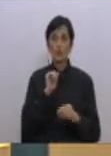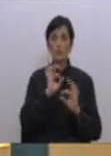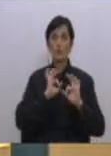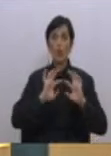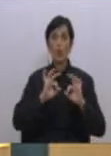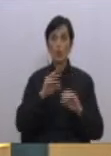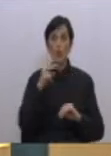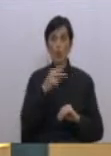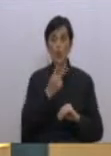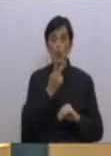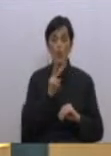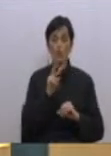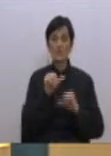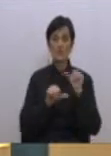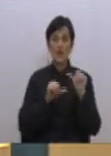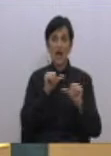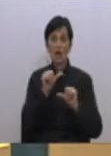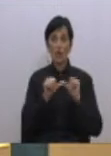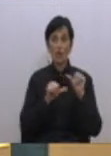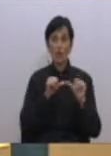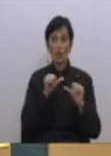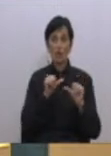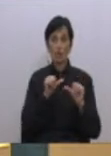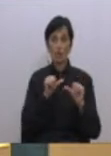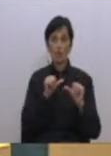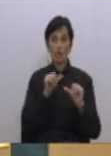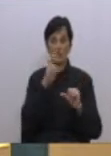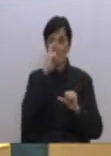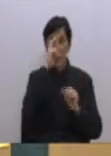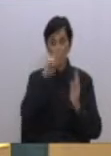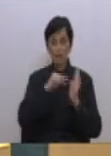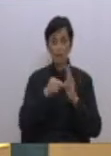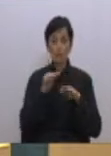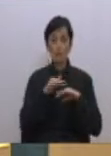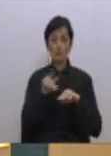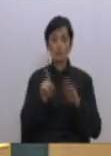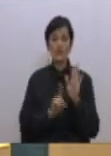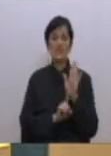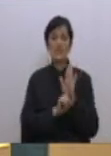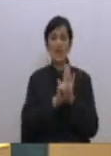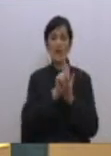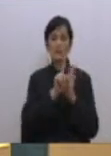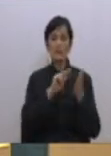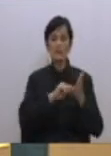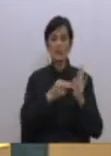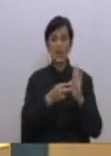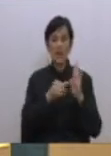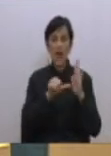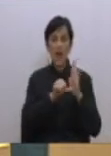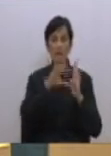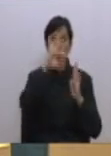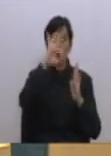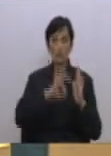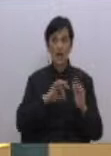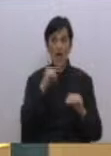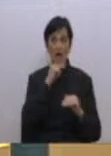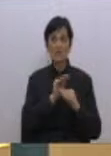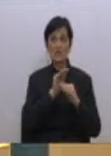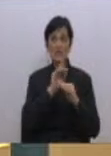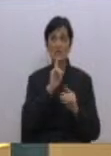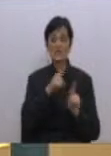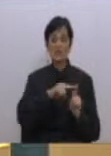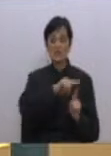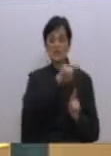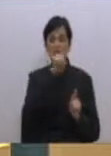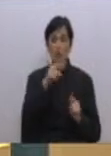მოგეხსენებათ 2022 წლის სახელმწიფო ბიუჯეტი თავდაპირველად დაიგეგმა 6%-იანი ეკონომიკური ზრდით,